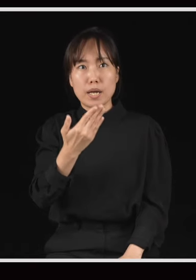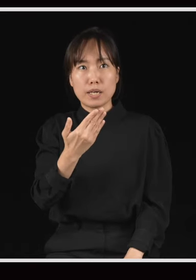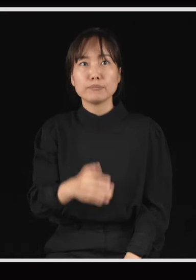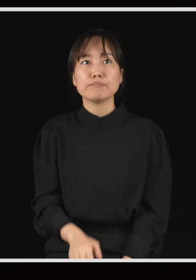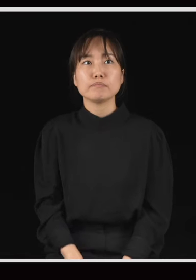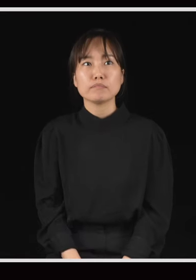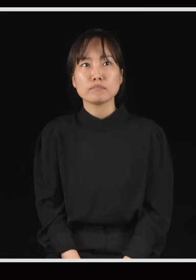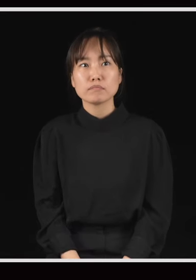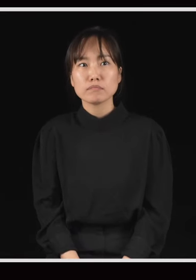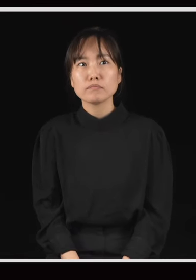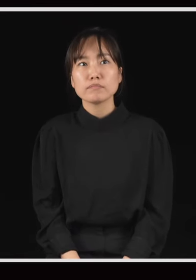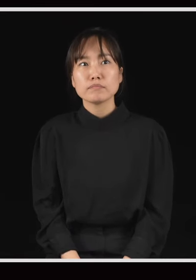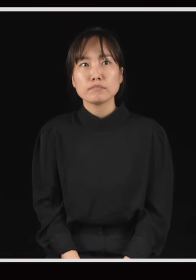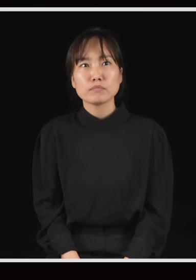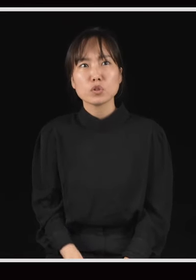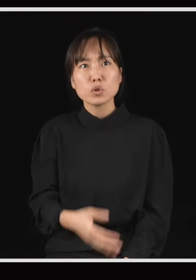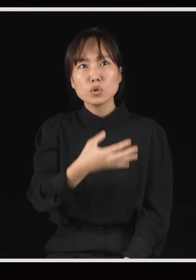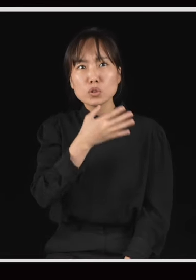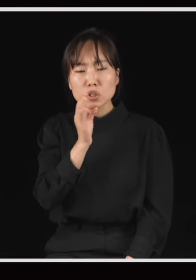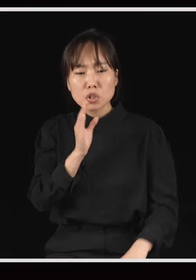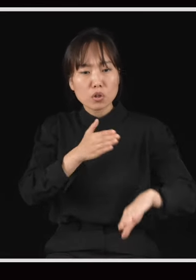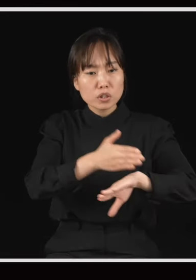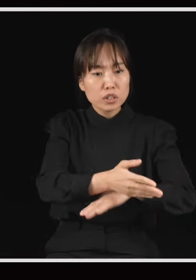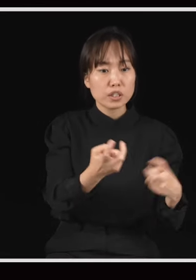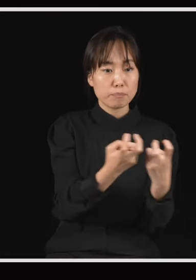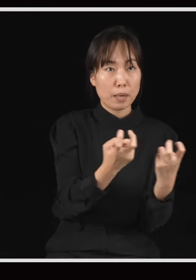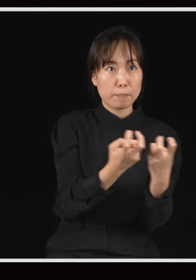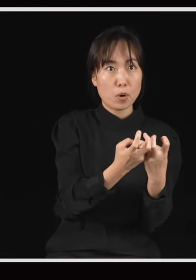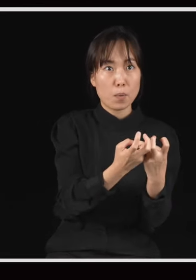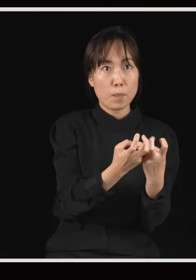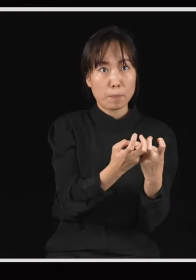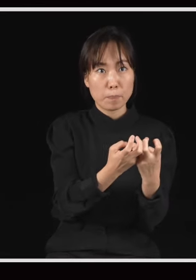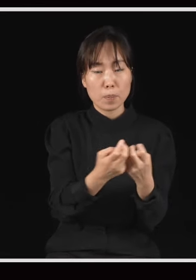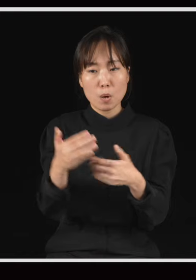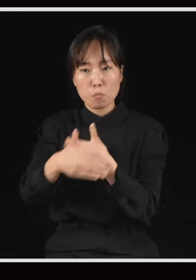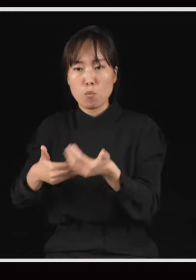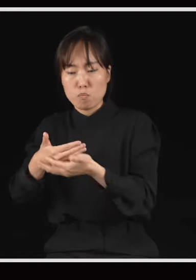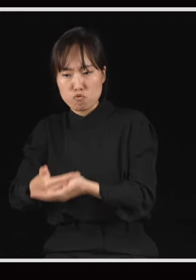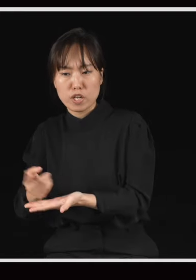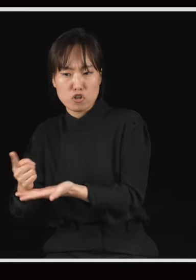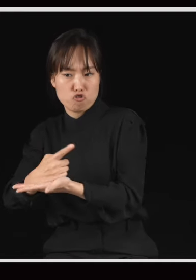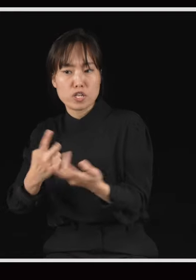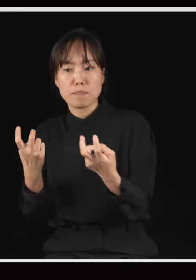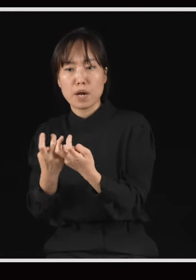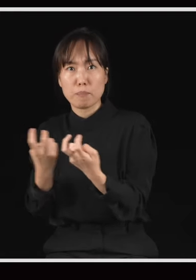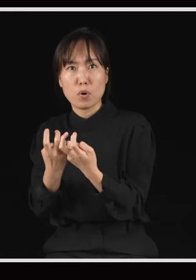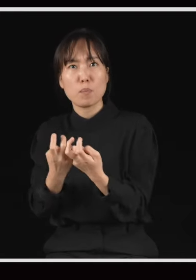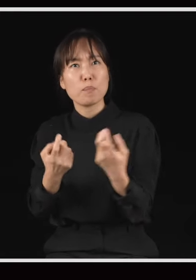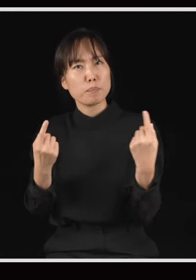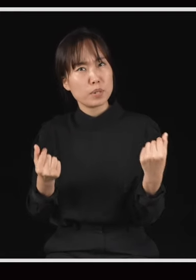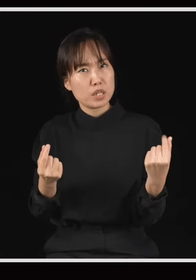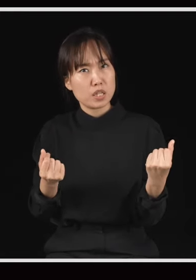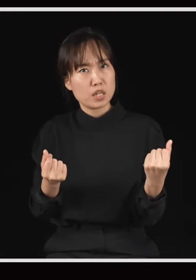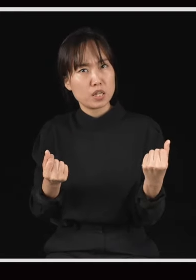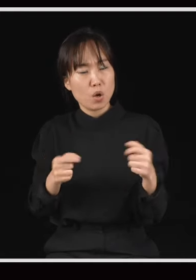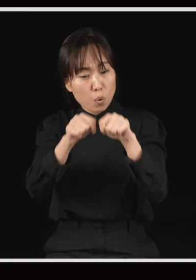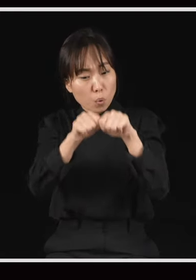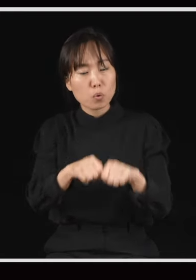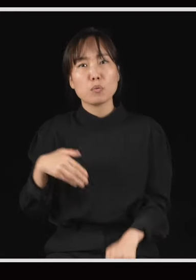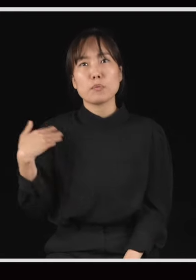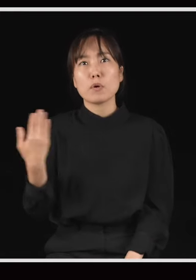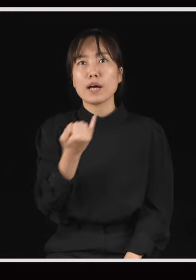겁니다. 대부분의 노화 속도 지연은 요거에 어떤 아류작이라고 보시면 되세요. 구체적인